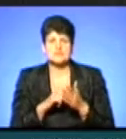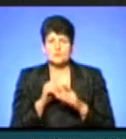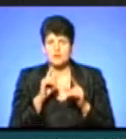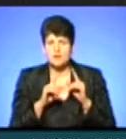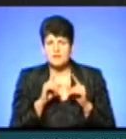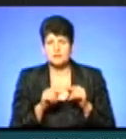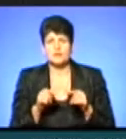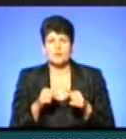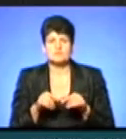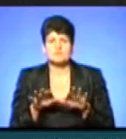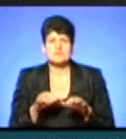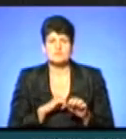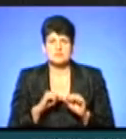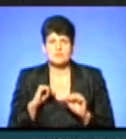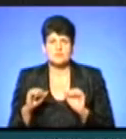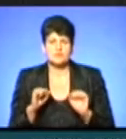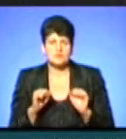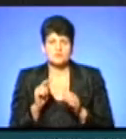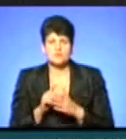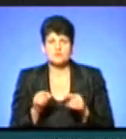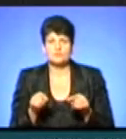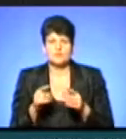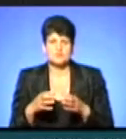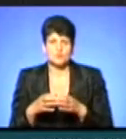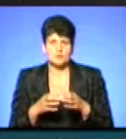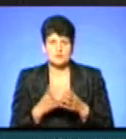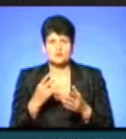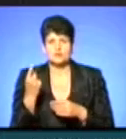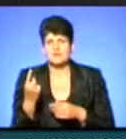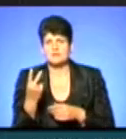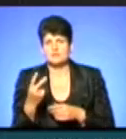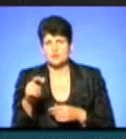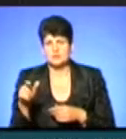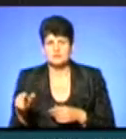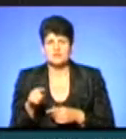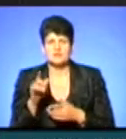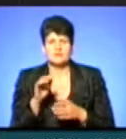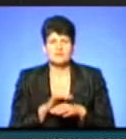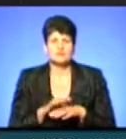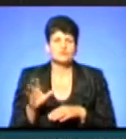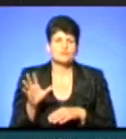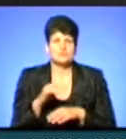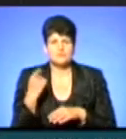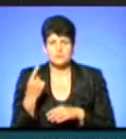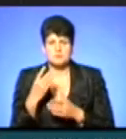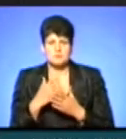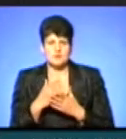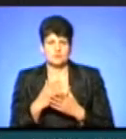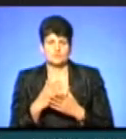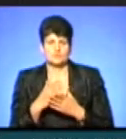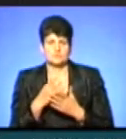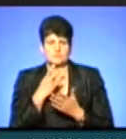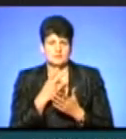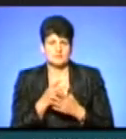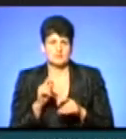місцевого самоврядування мають створюватися деякі підрозділи. Що одна людина чи дві людини. І фактично вони всі по області мають реагувати на ці справи.